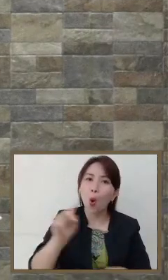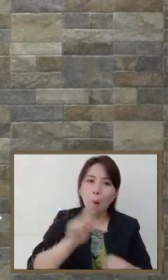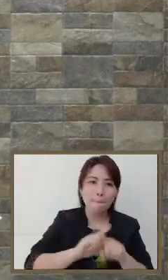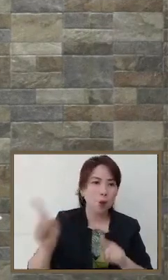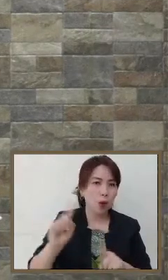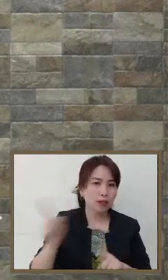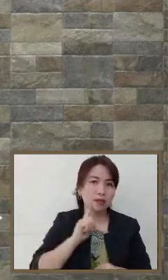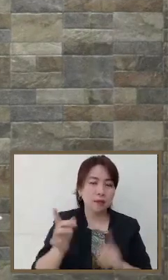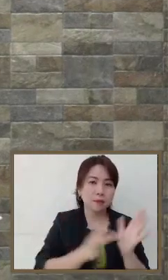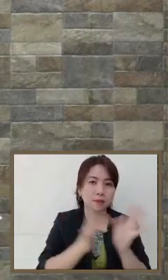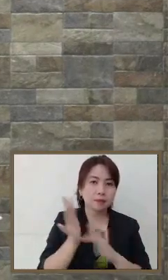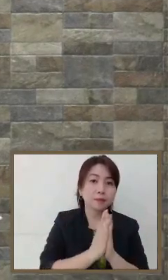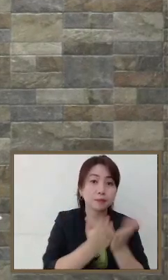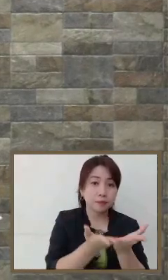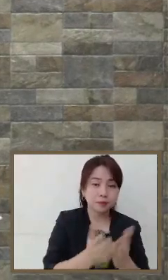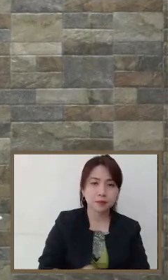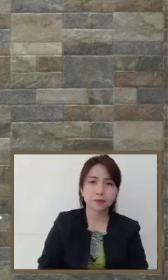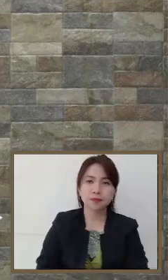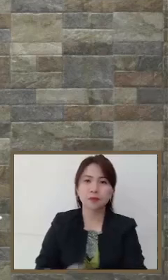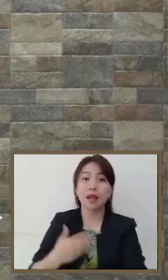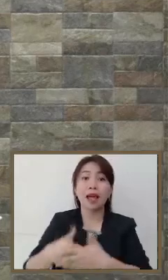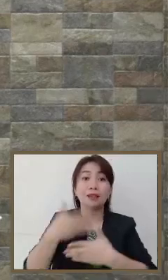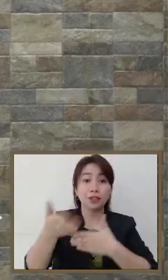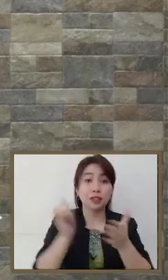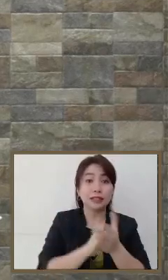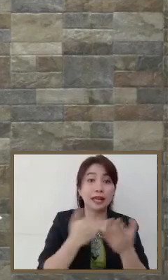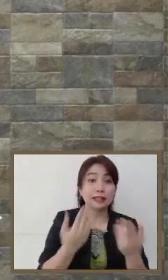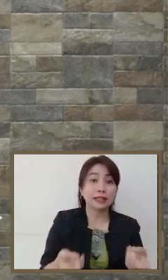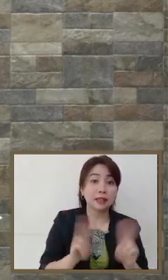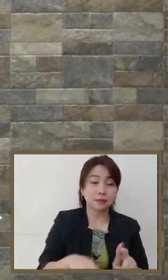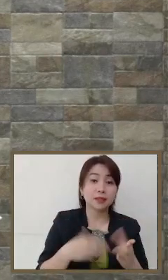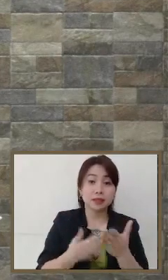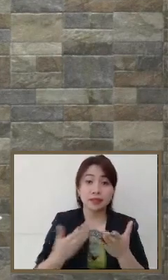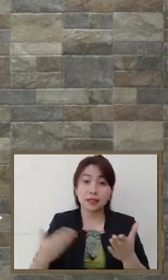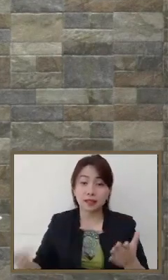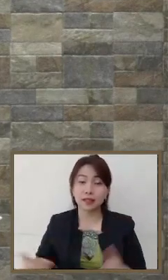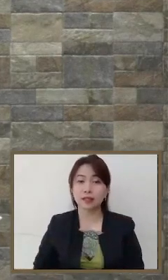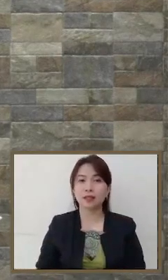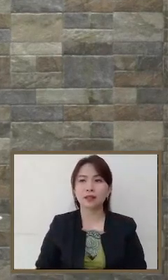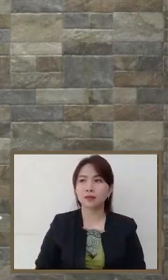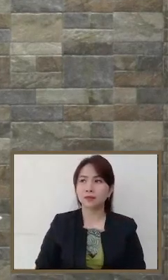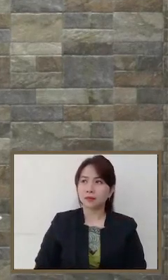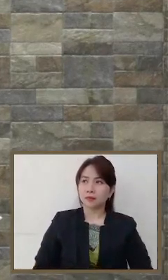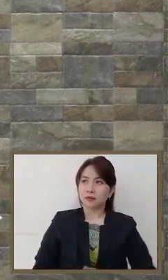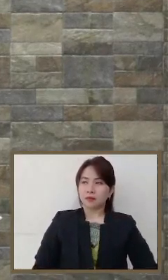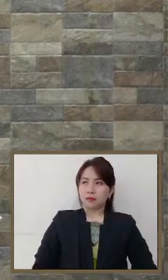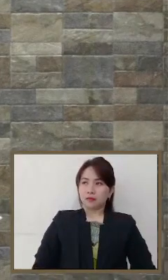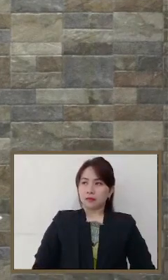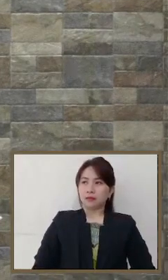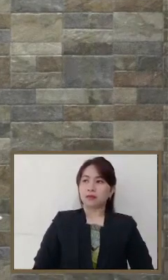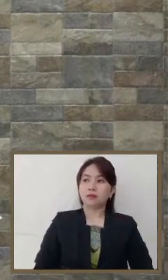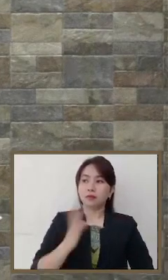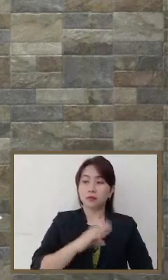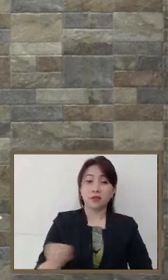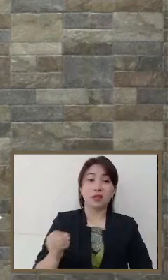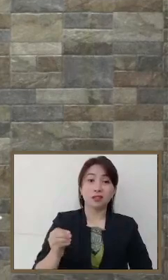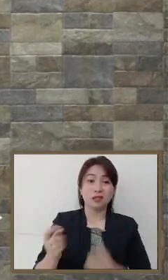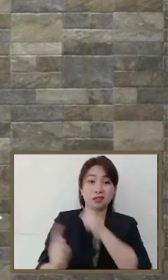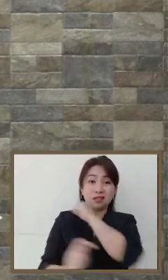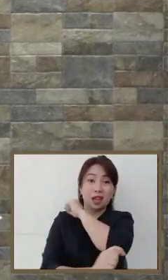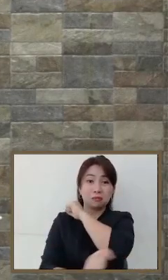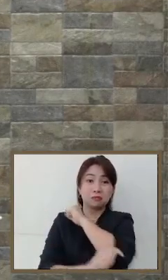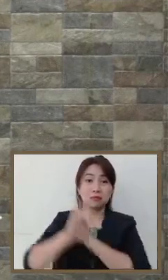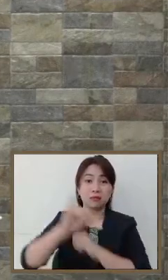and It came to pass After this things that his Master's wife cast her eyes upon Joseph and she said lie with